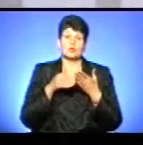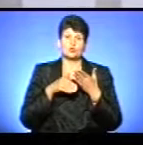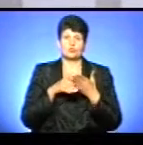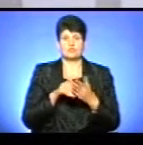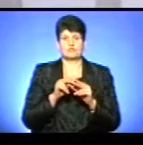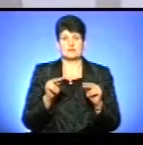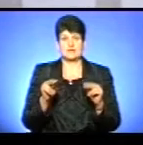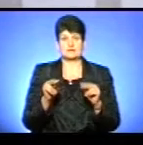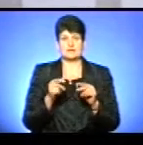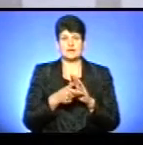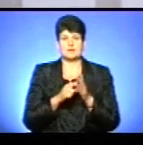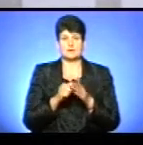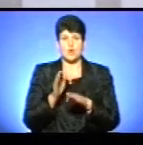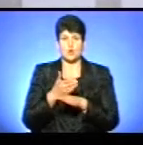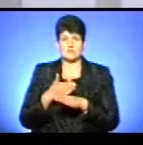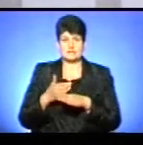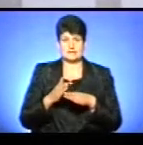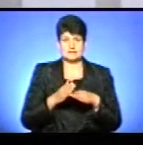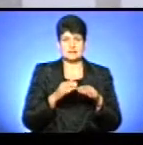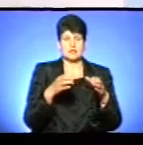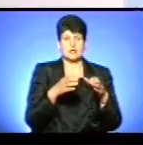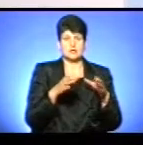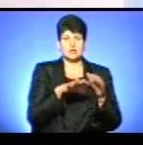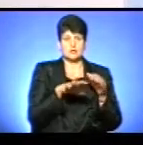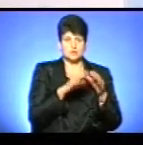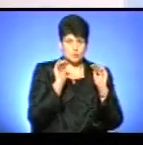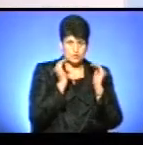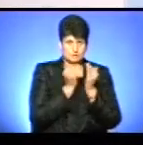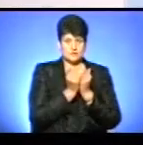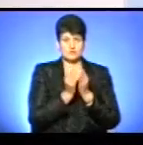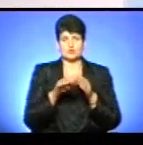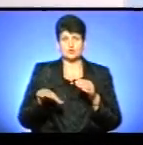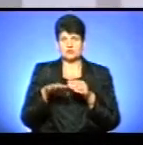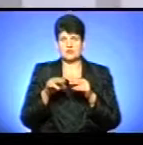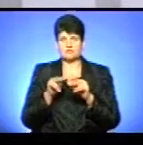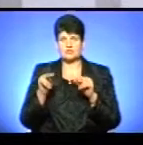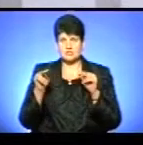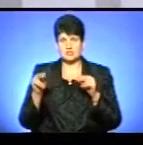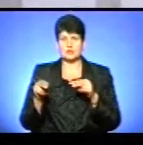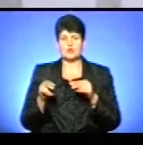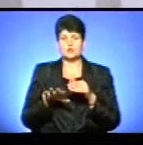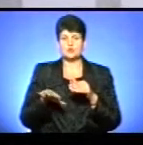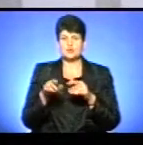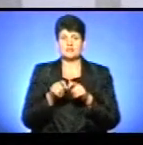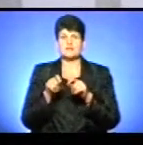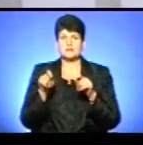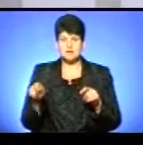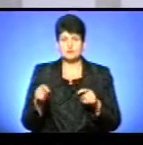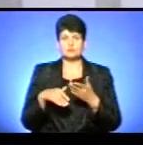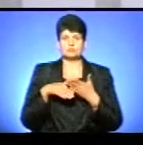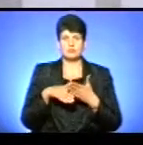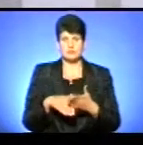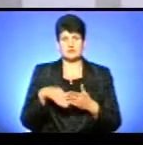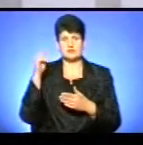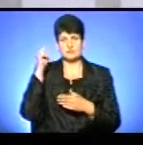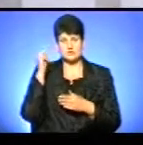Кабінет розділений на декілька зон. Це є зона усамітнення, зона вчителя, зона відкриттів, що сприяє кращому навчанню учнів. І ми